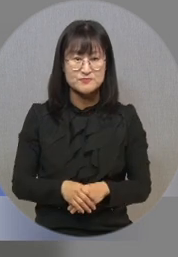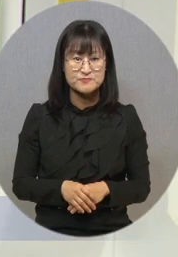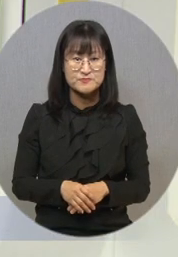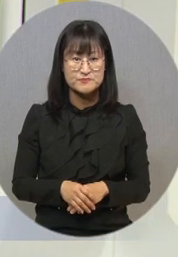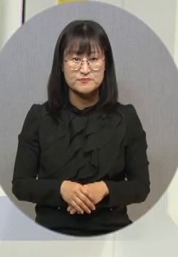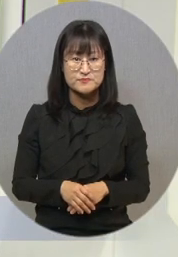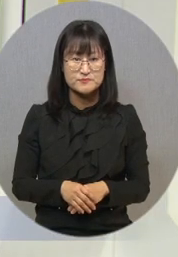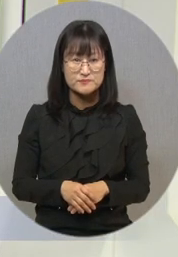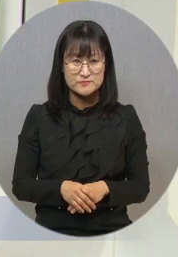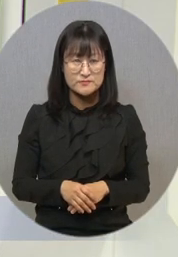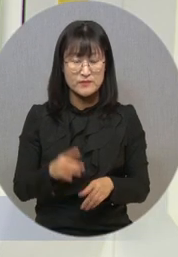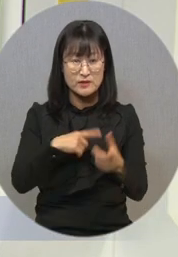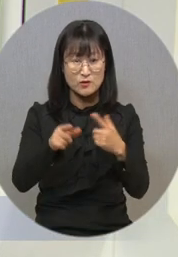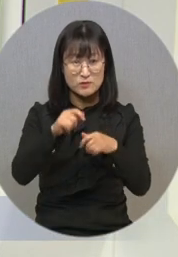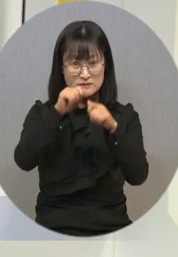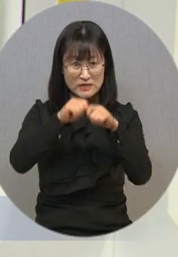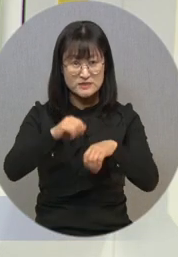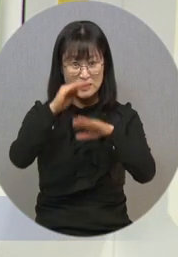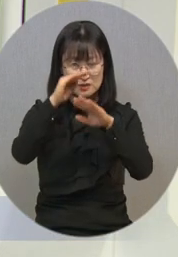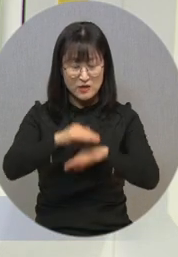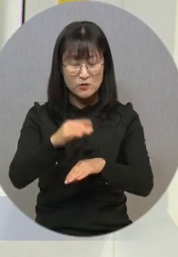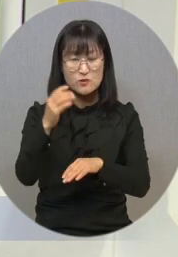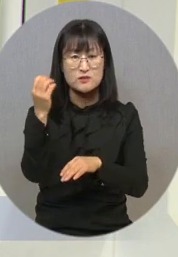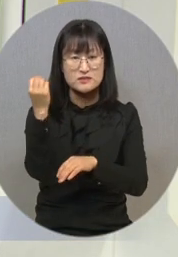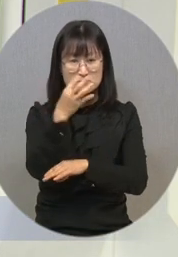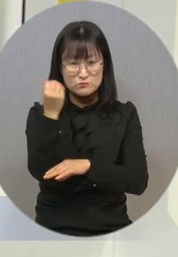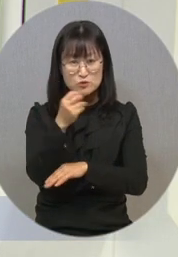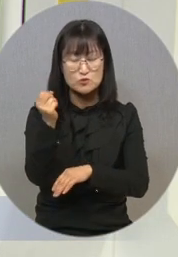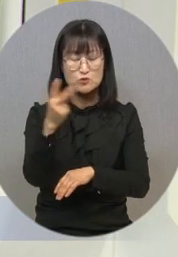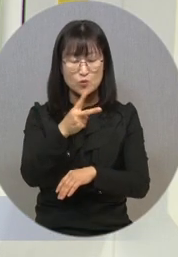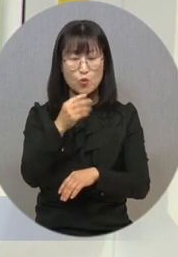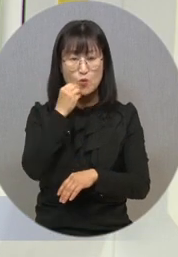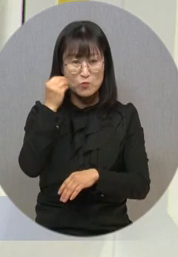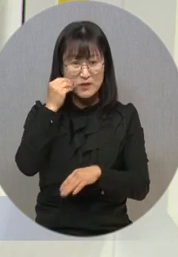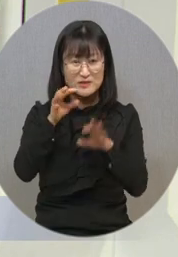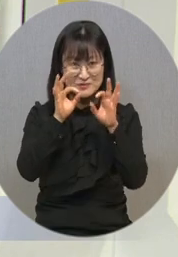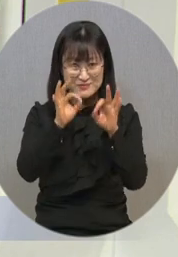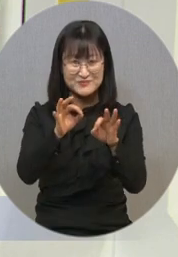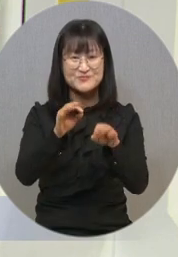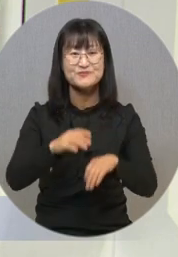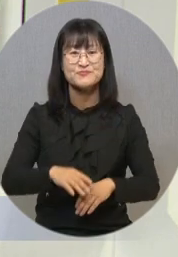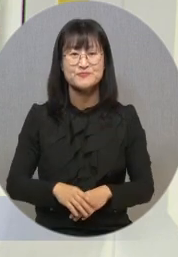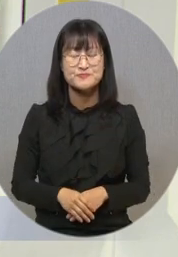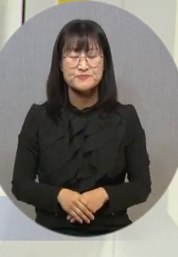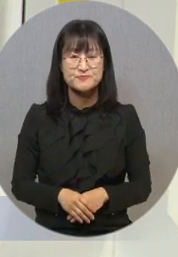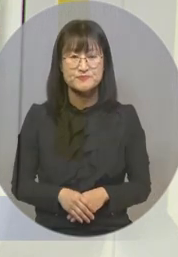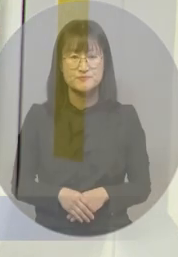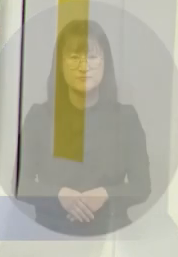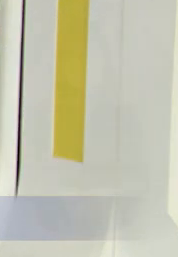밝혔습니다 더 자세한 뉴스는 장애 신문과 웰페어 뉴스 홈페이지를 통해 확인할 수 있습니다